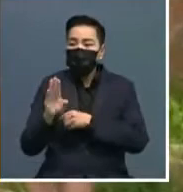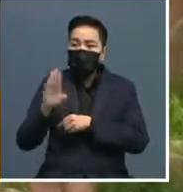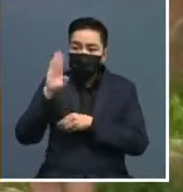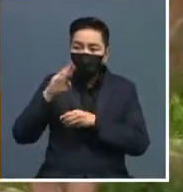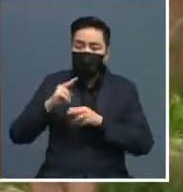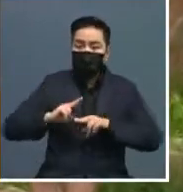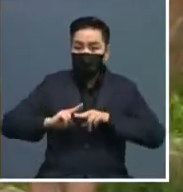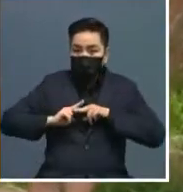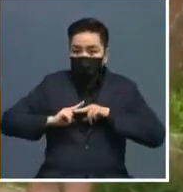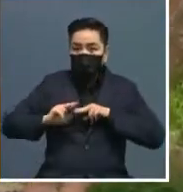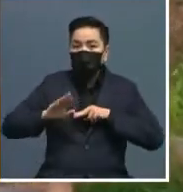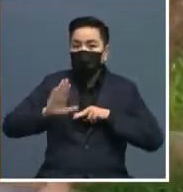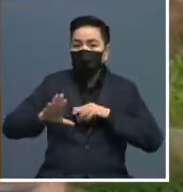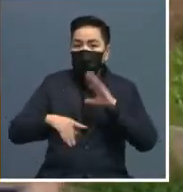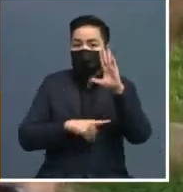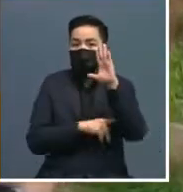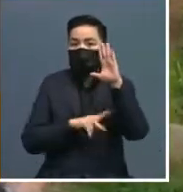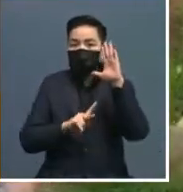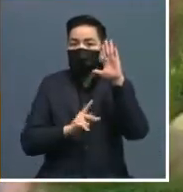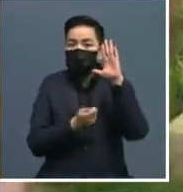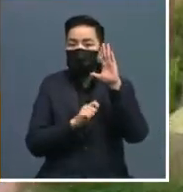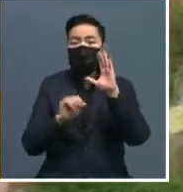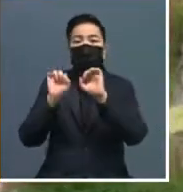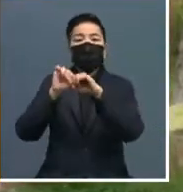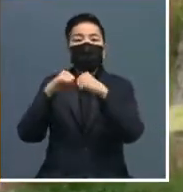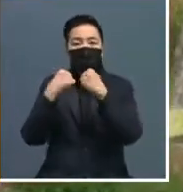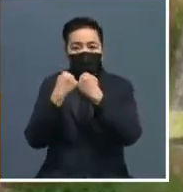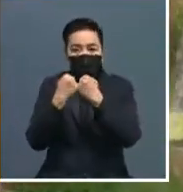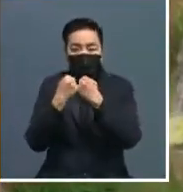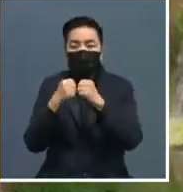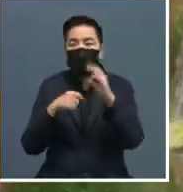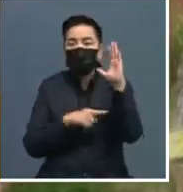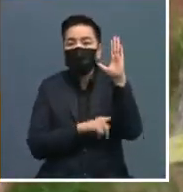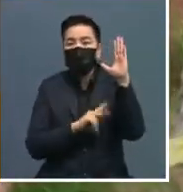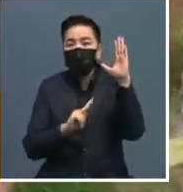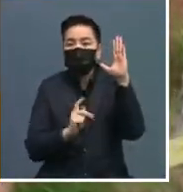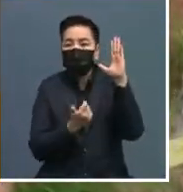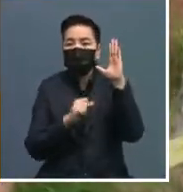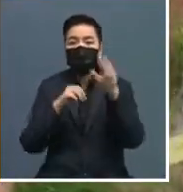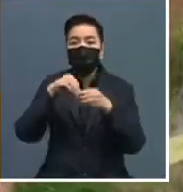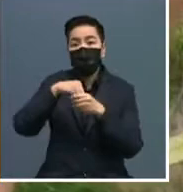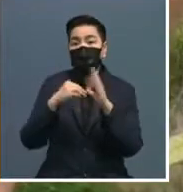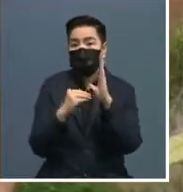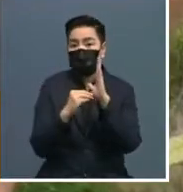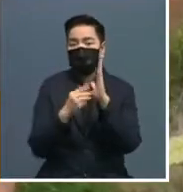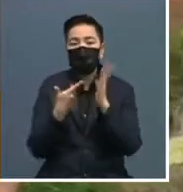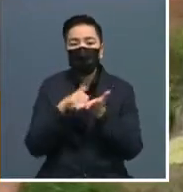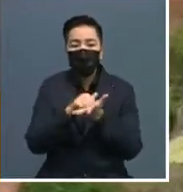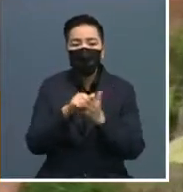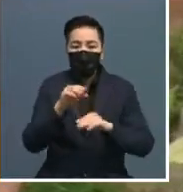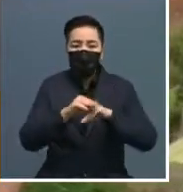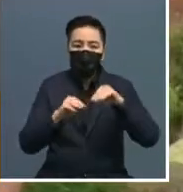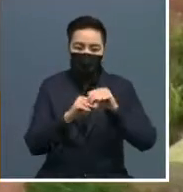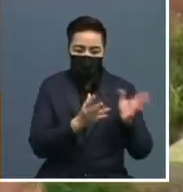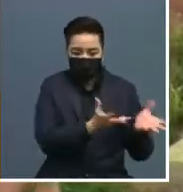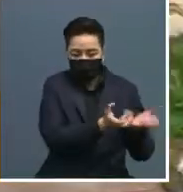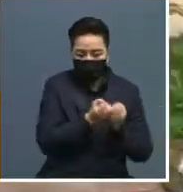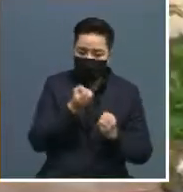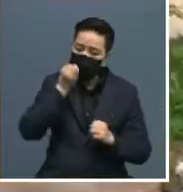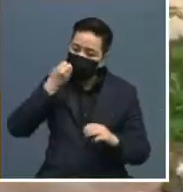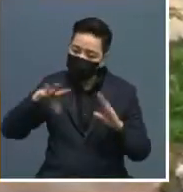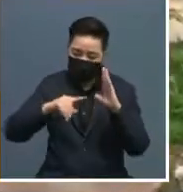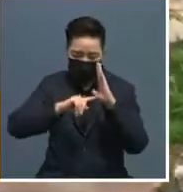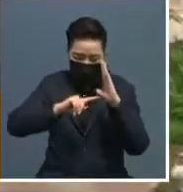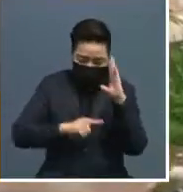จังหวัดกระบี่โดยใช้สมาคมชาวกระบี่ในกรุงเทพมหานครเป็นเครือข่ายสำคัญในการดำเนินการโครงการนี้นอกจากนี้